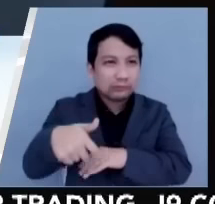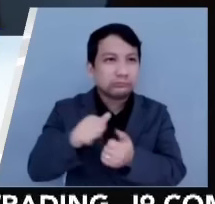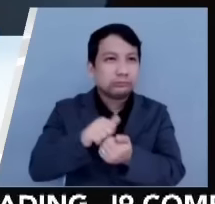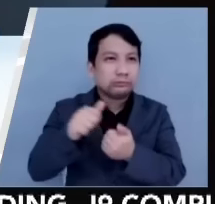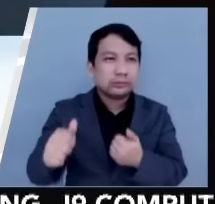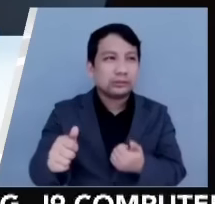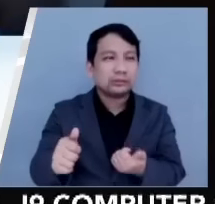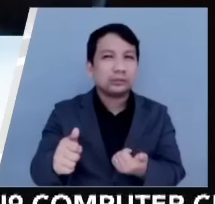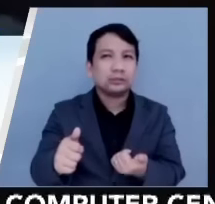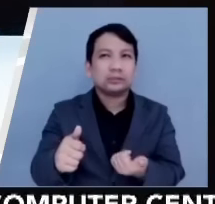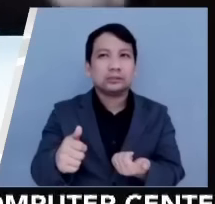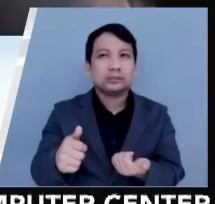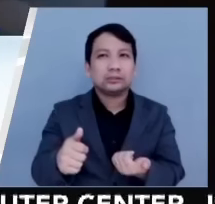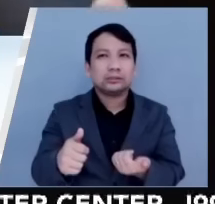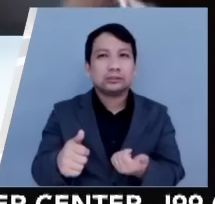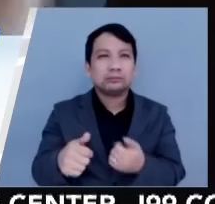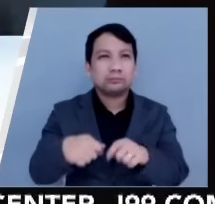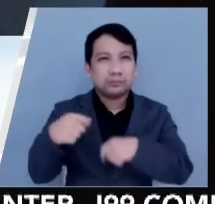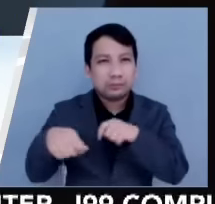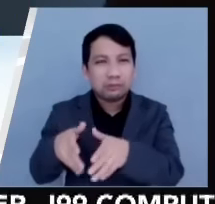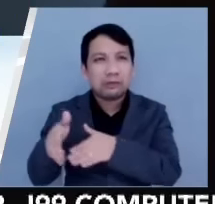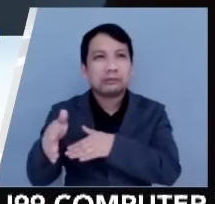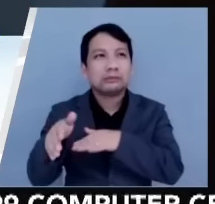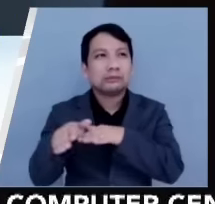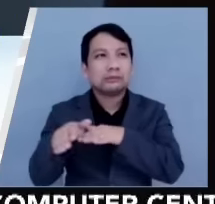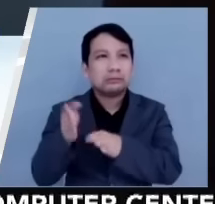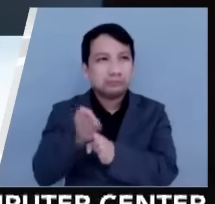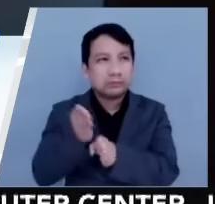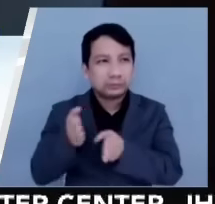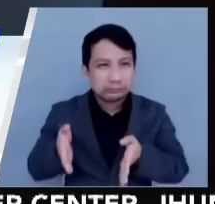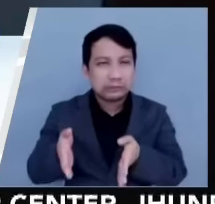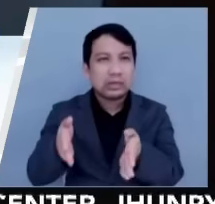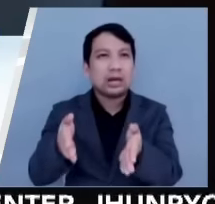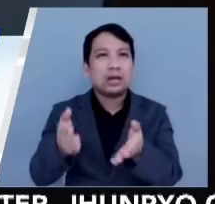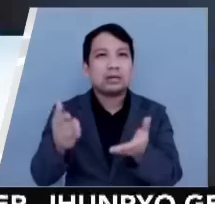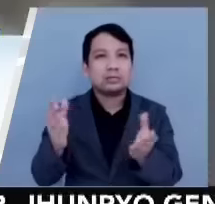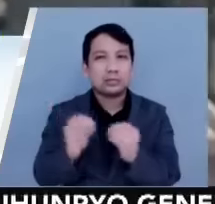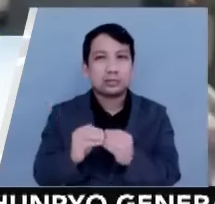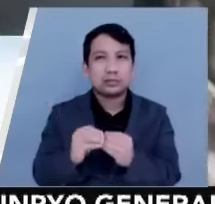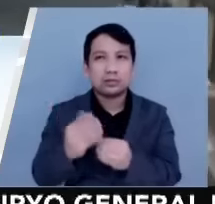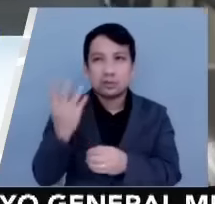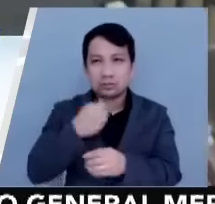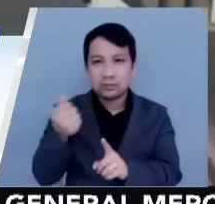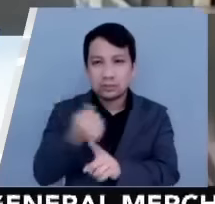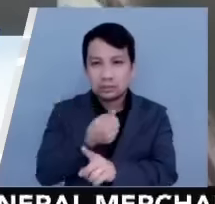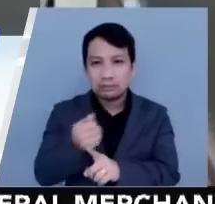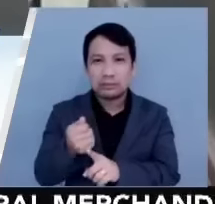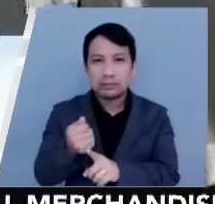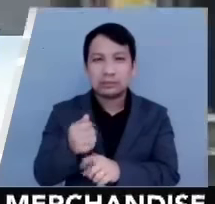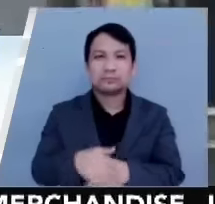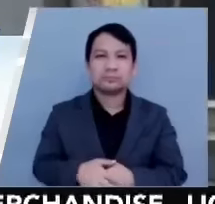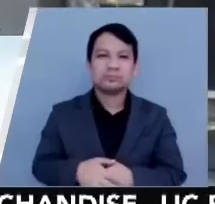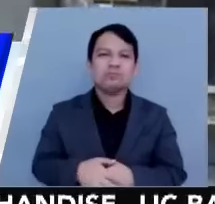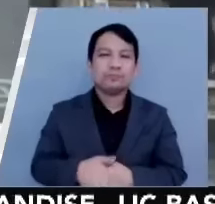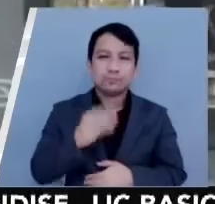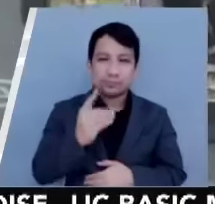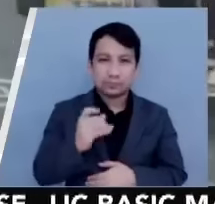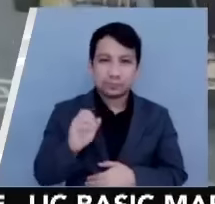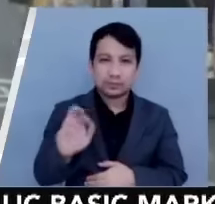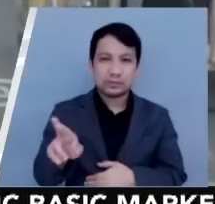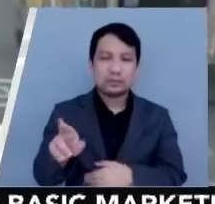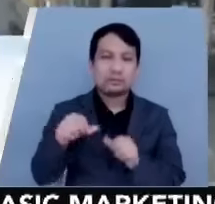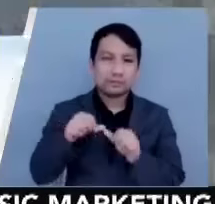Nakakainin pa ng bike lane, kakainin pa ng bus lane, kakainin pa ng kung sino man abusado dyan. Tugon ng DOTR, tuloy-tuloy ang